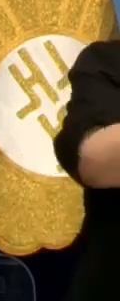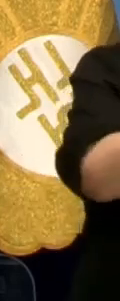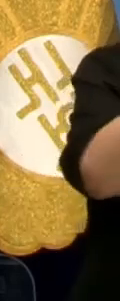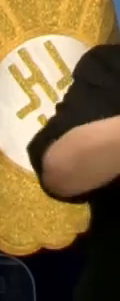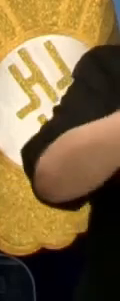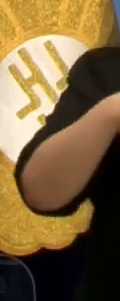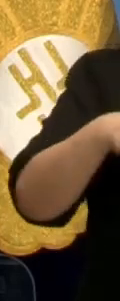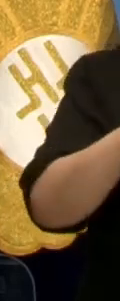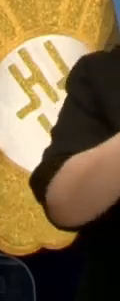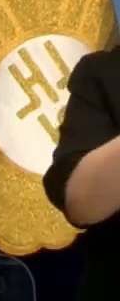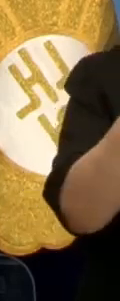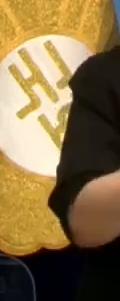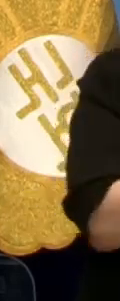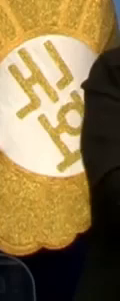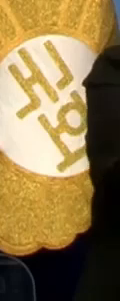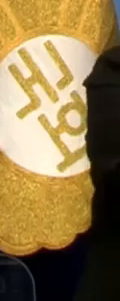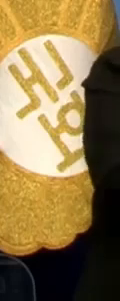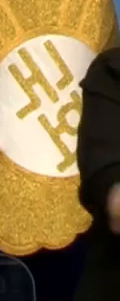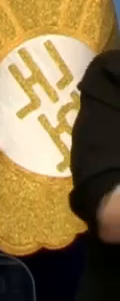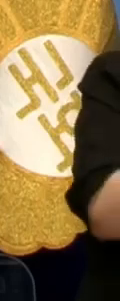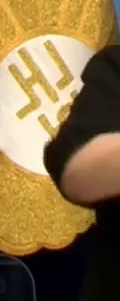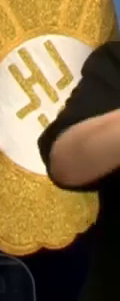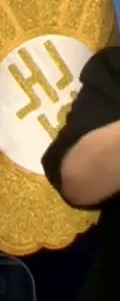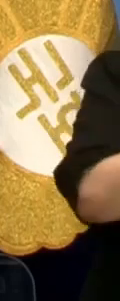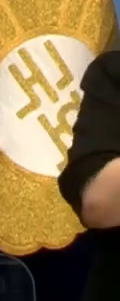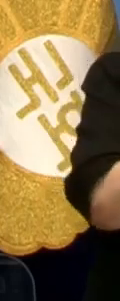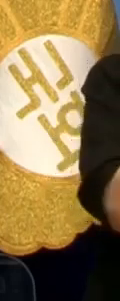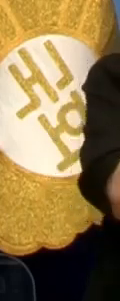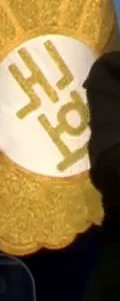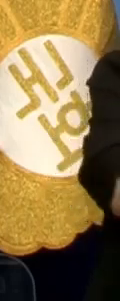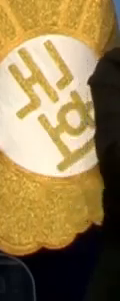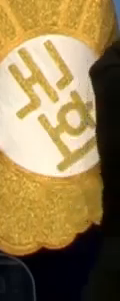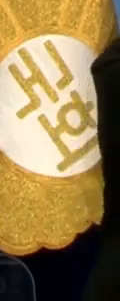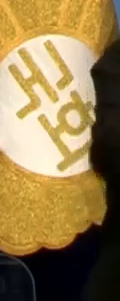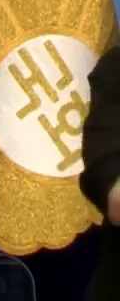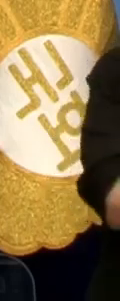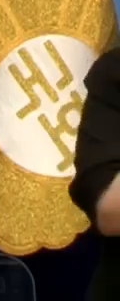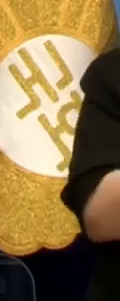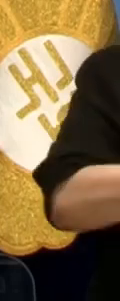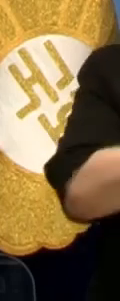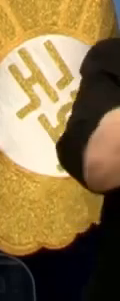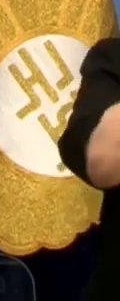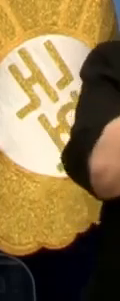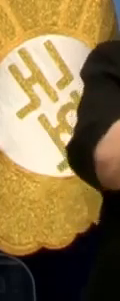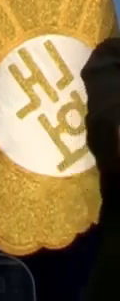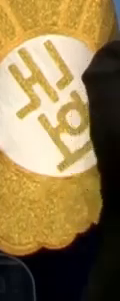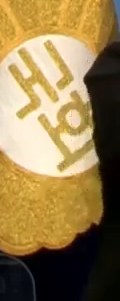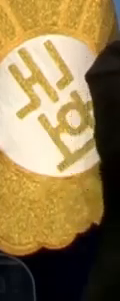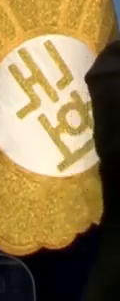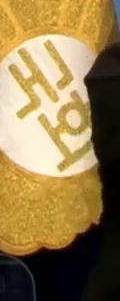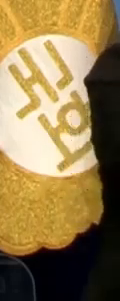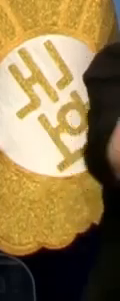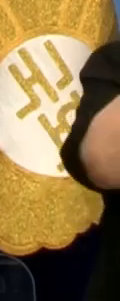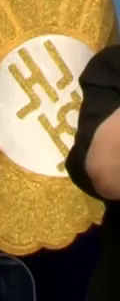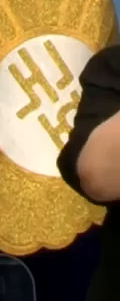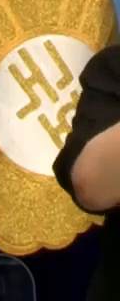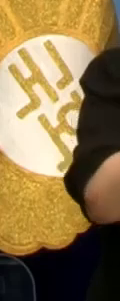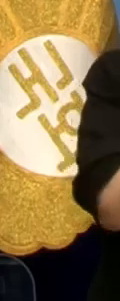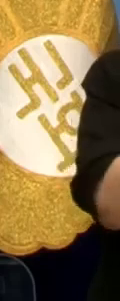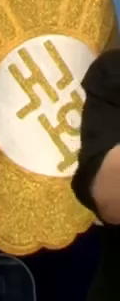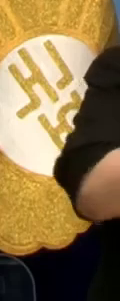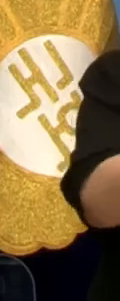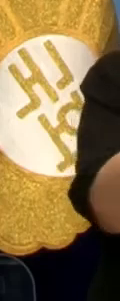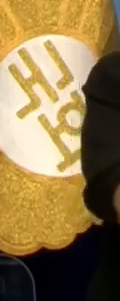탄소세는 부동산 투기나 탄소 배출로 생기는 이익을 소수가 독점하는 기존의 불공정 경제를